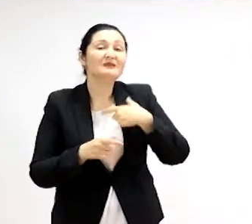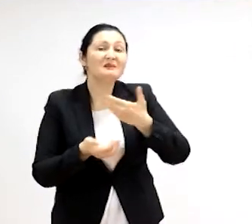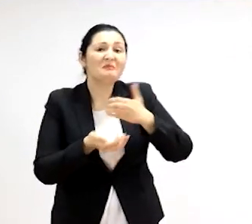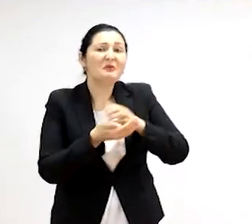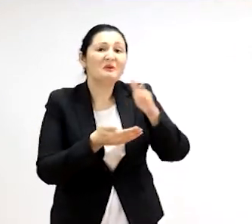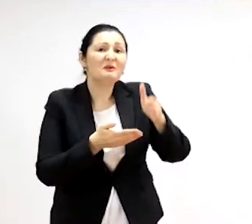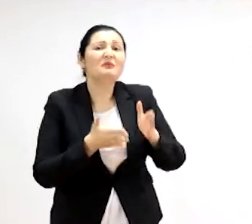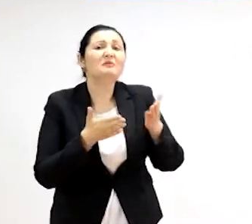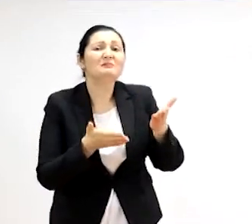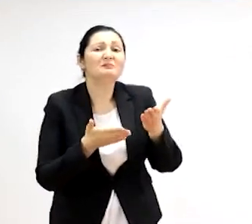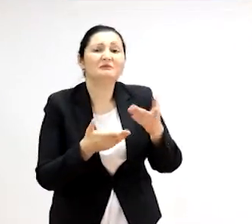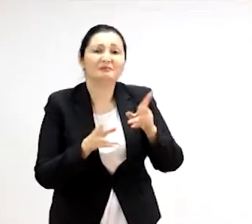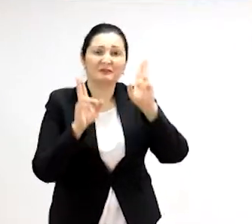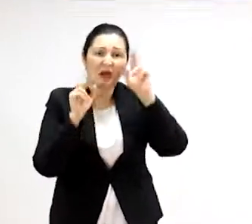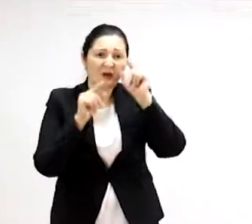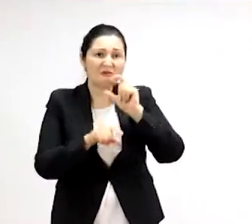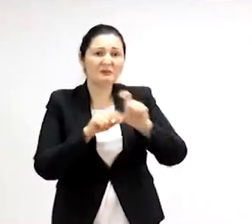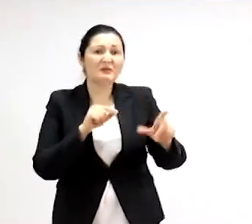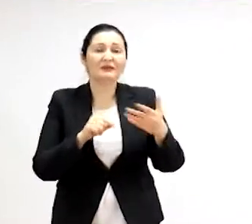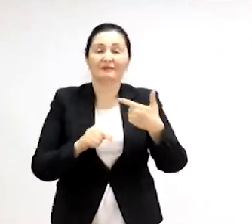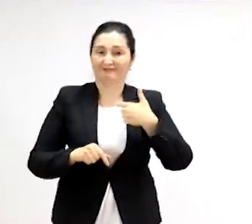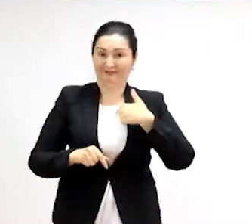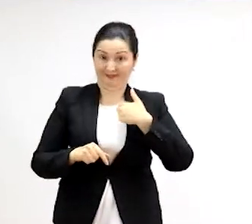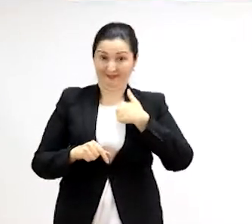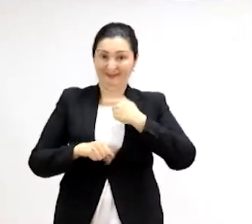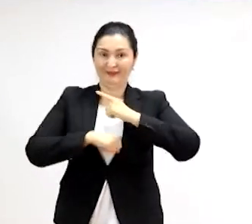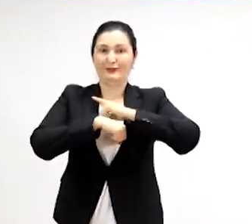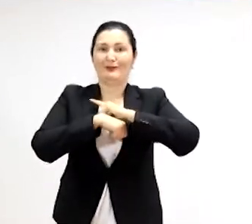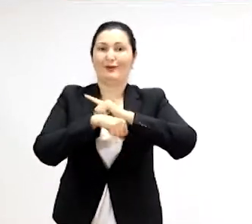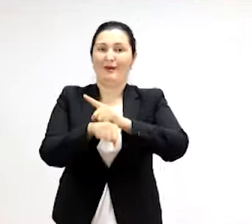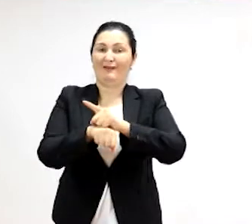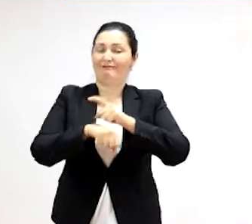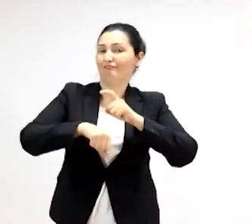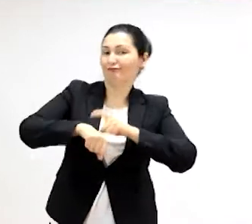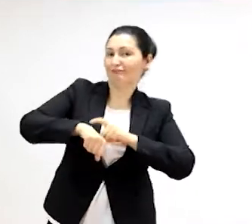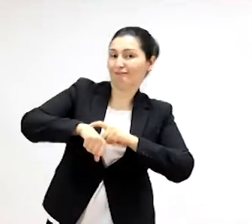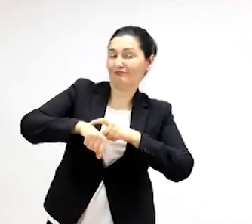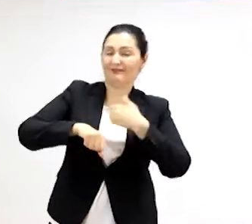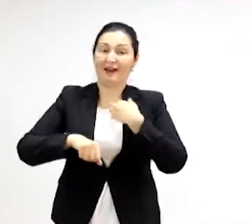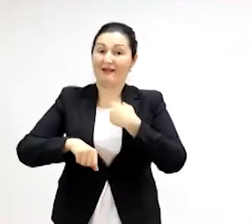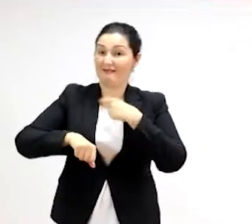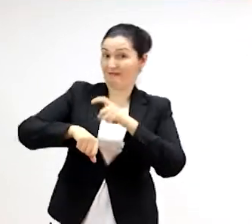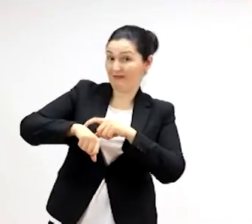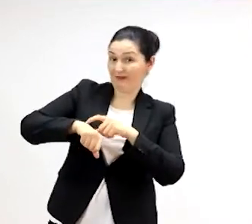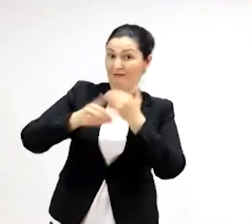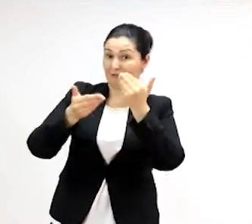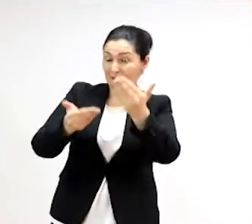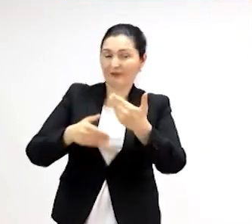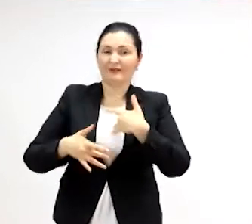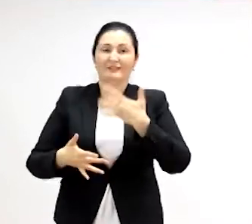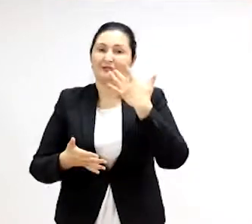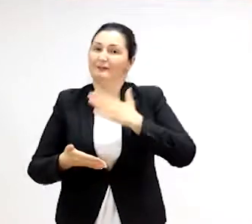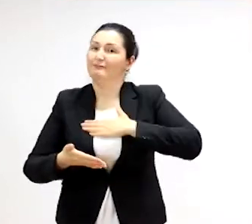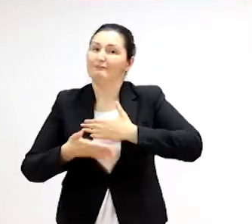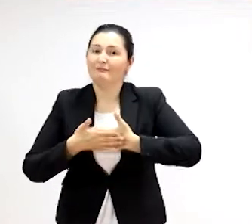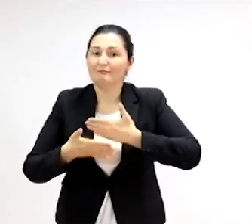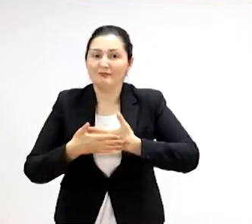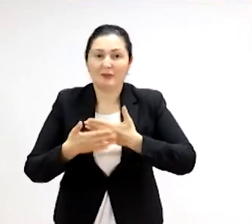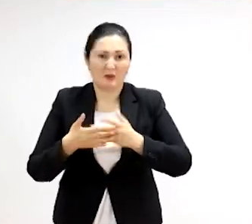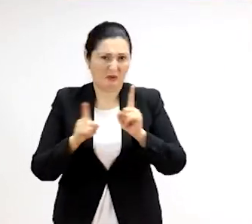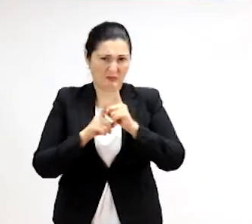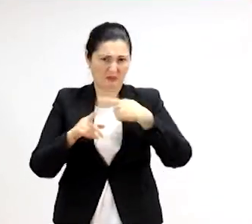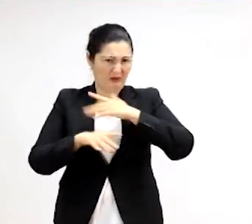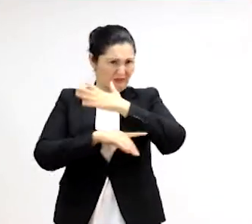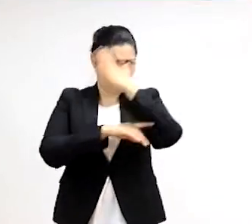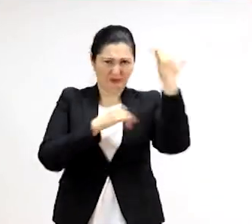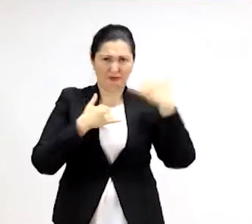кунед? Гуфт харгуш. Ман соат барои муайян намудани вақт хизмат мекунам. Дар ҷангали мо ин хел